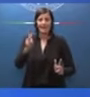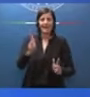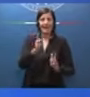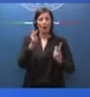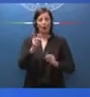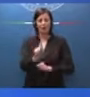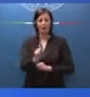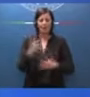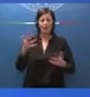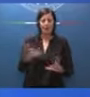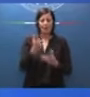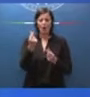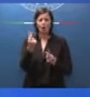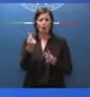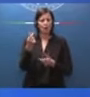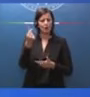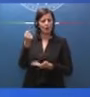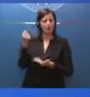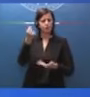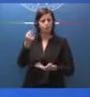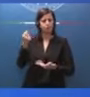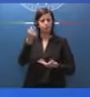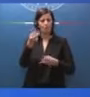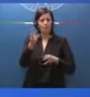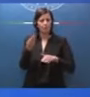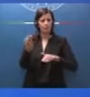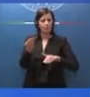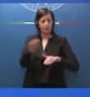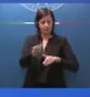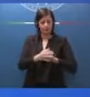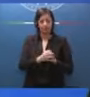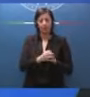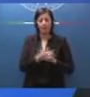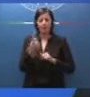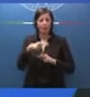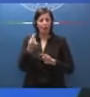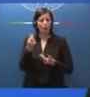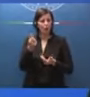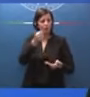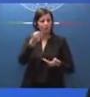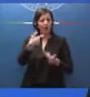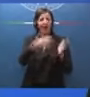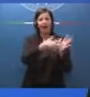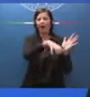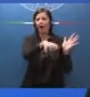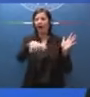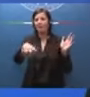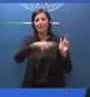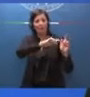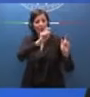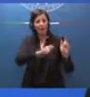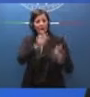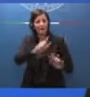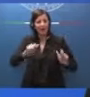che però porta soldi in più in milioni di case degli italiani Ovviamente